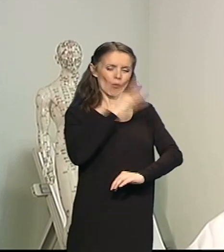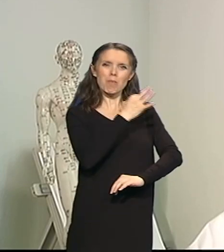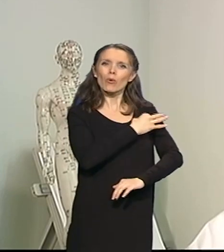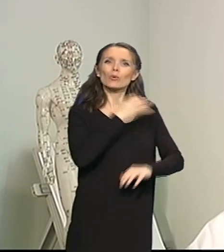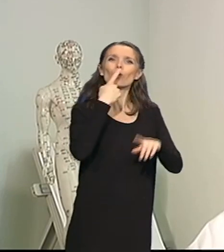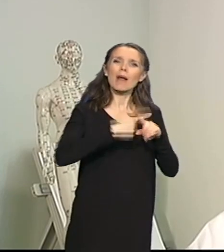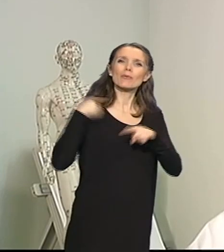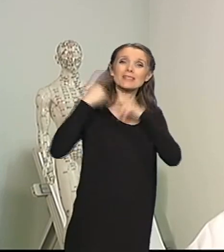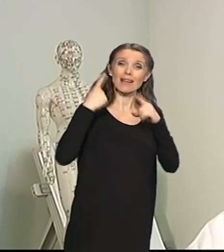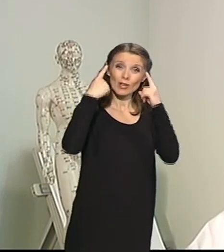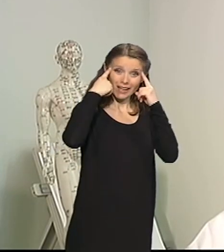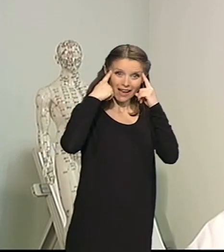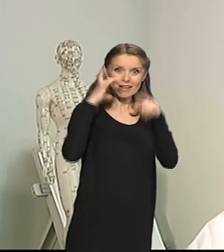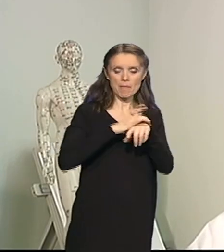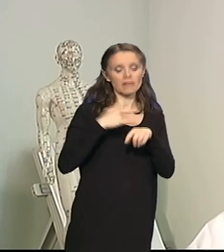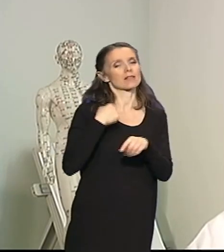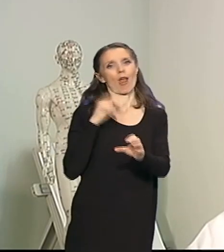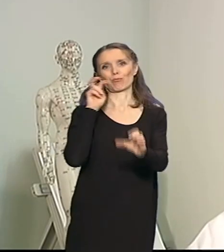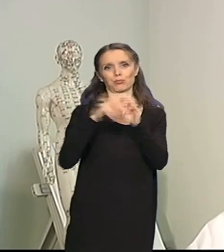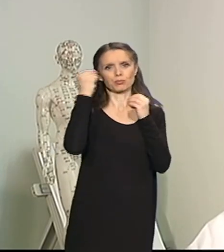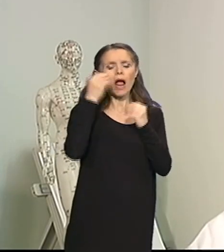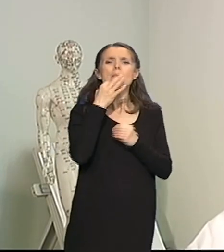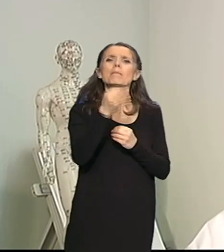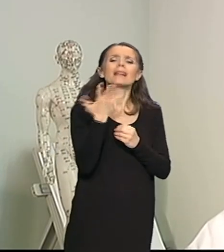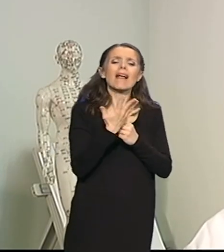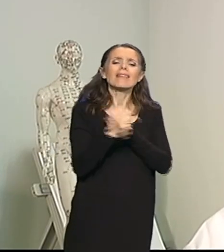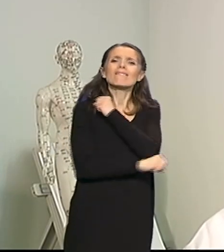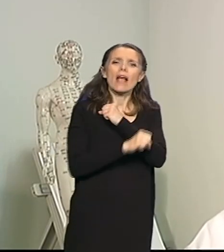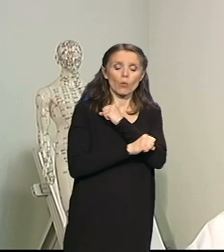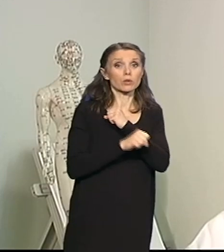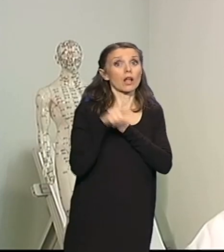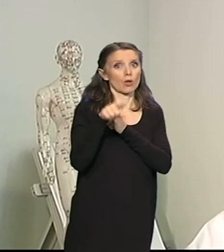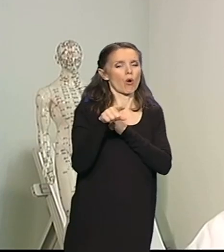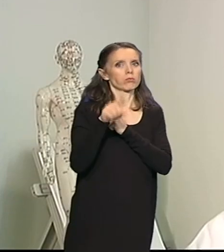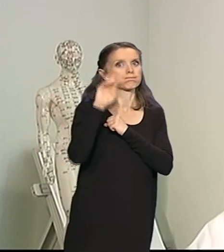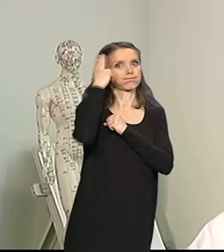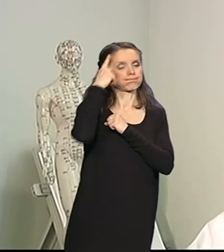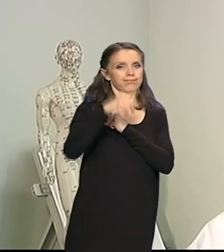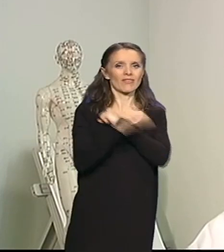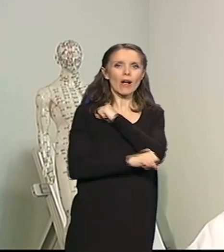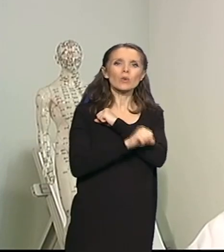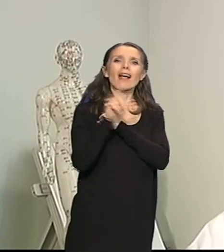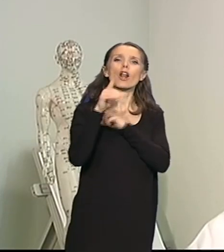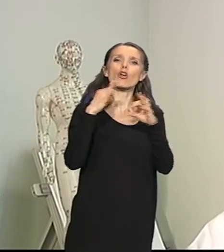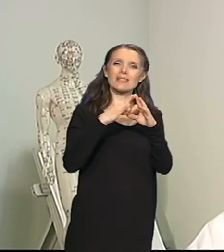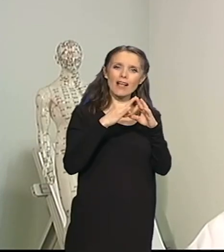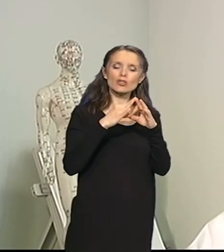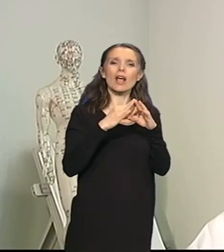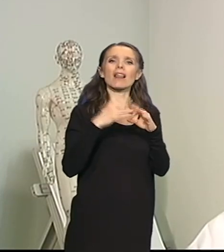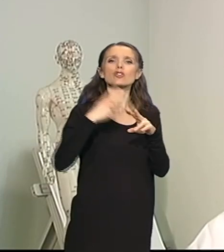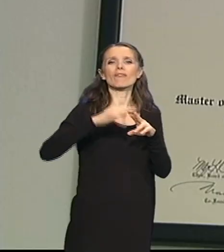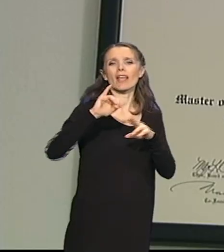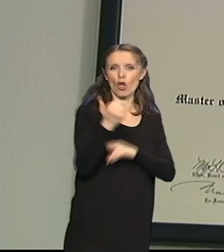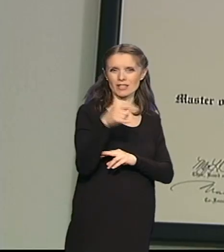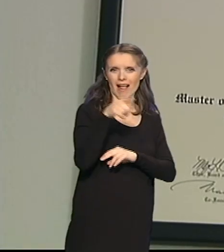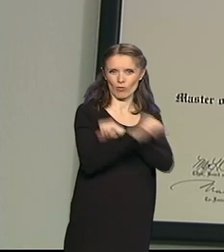medicine. Gde se nalazi taj fakultet? Ovo je moj univerzitet, jedan od prestižnih na zapadnoj obali, on je u Los Angelesu, zove se Yosan